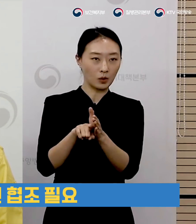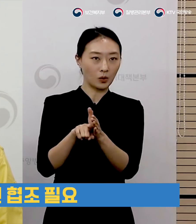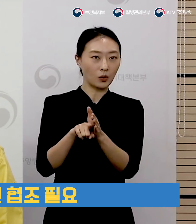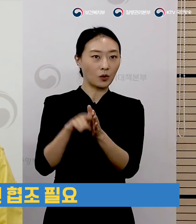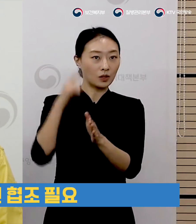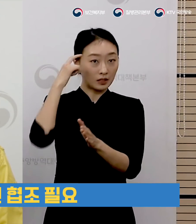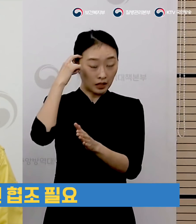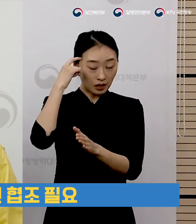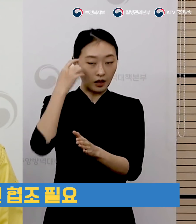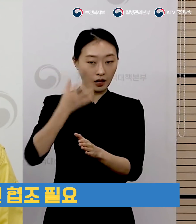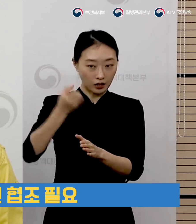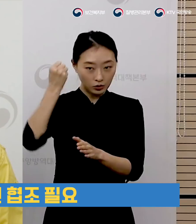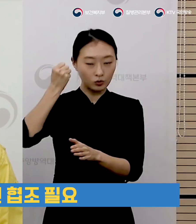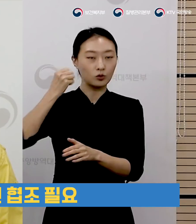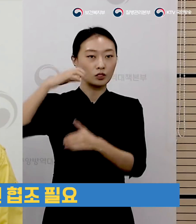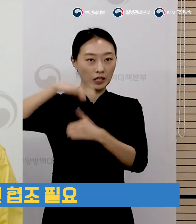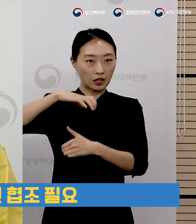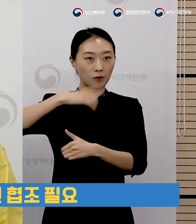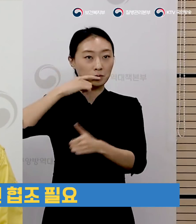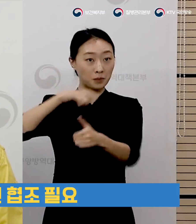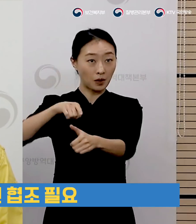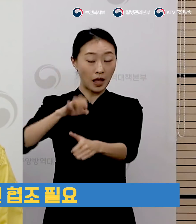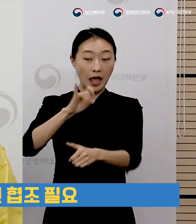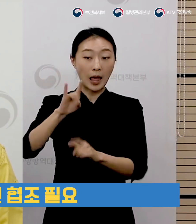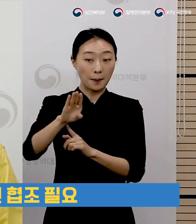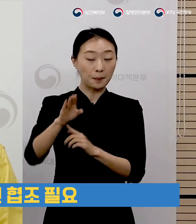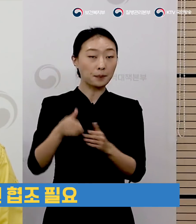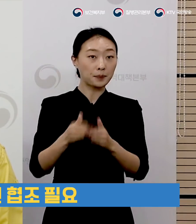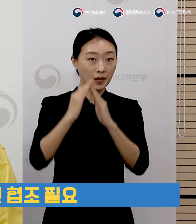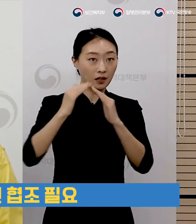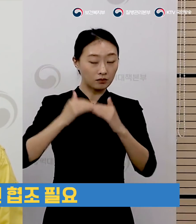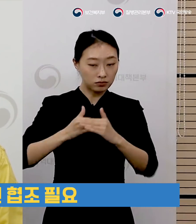이제 전제를 하는 거고요. 그래서 저희가 앱을 시행을 할 때